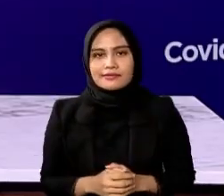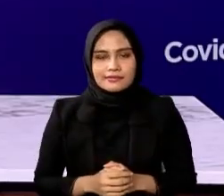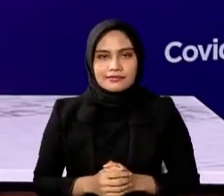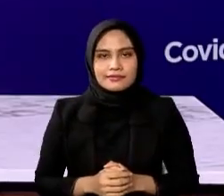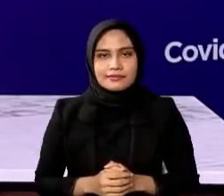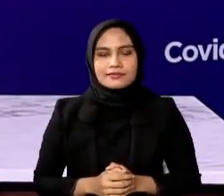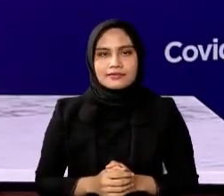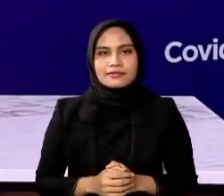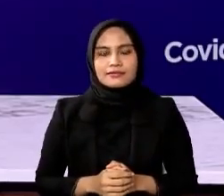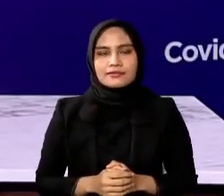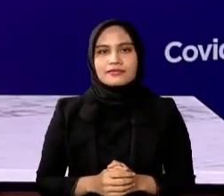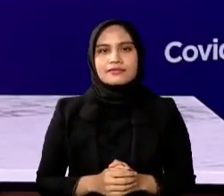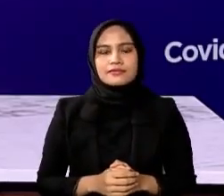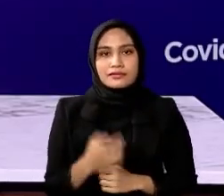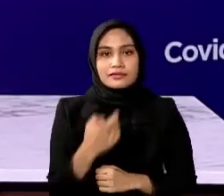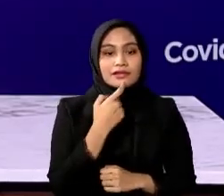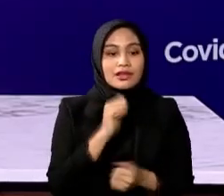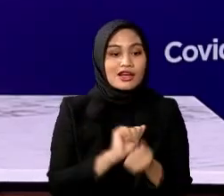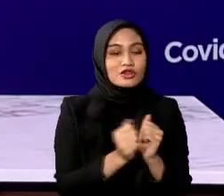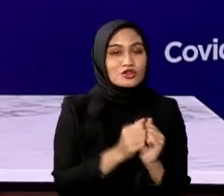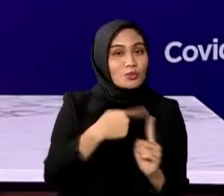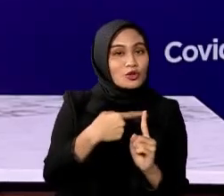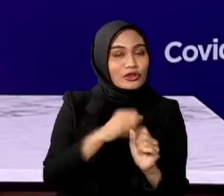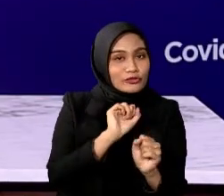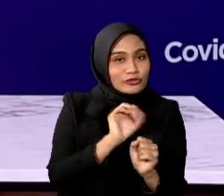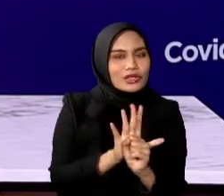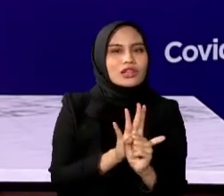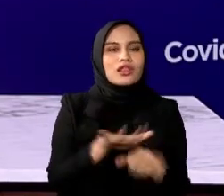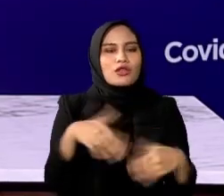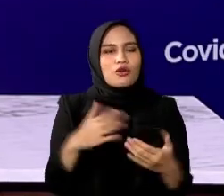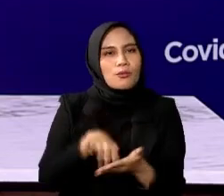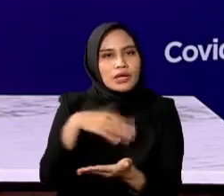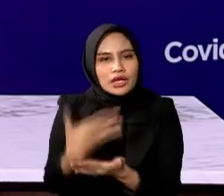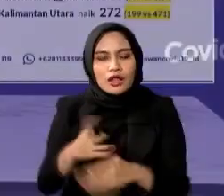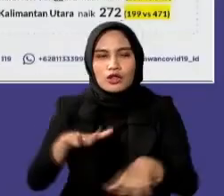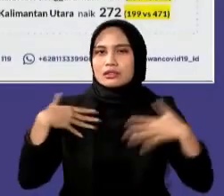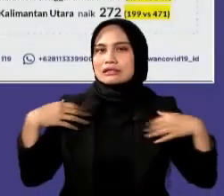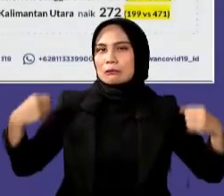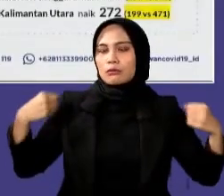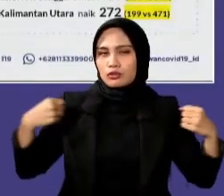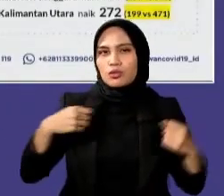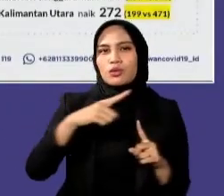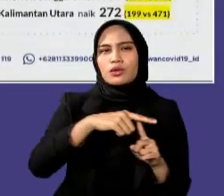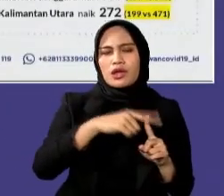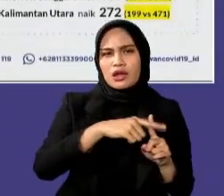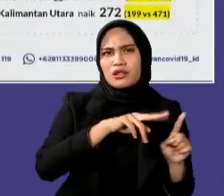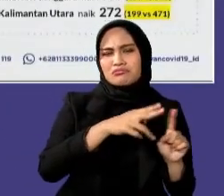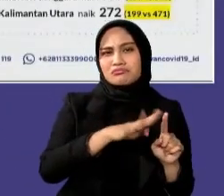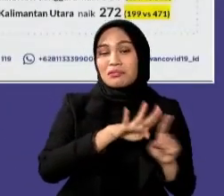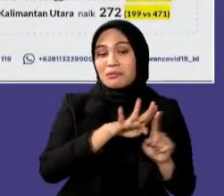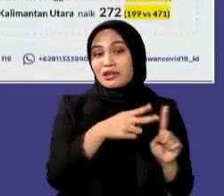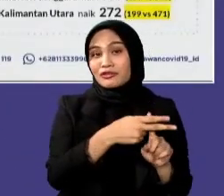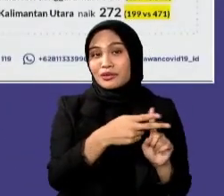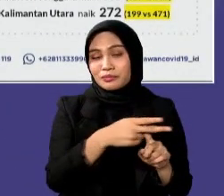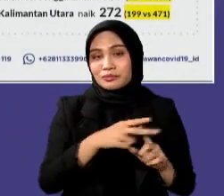untuk perkembangan penambahan kasus positif sembuh dan meninggal per tanggal 14 Februari 2021